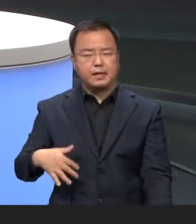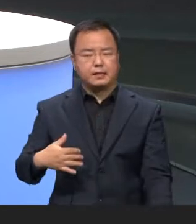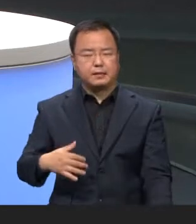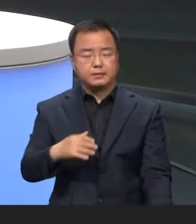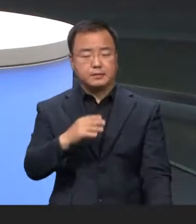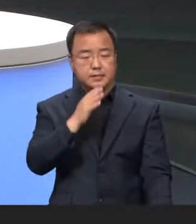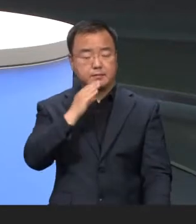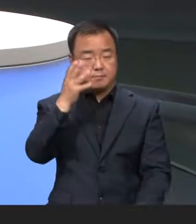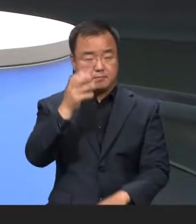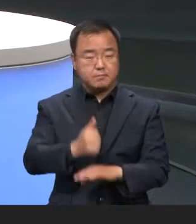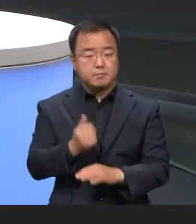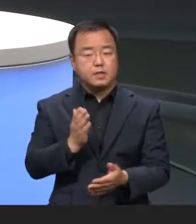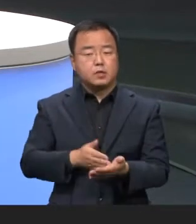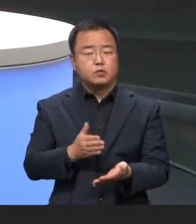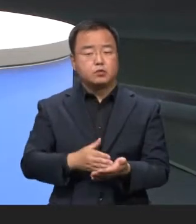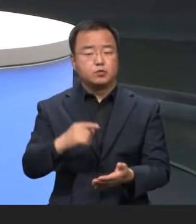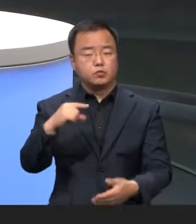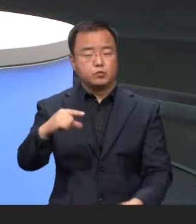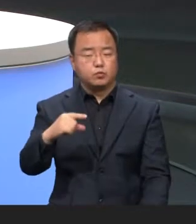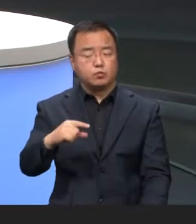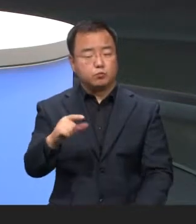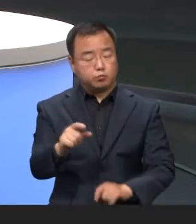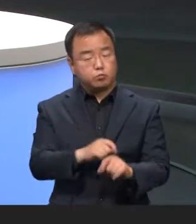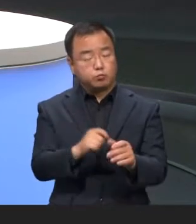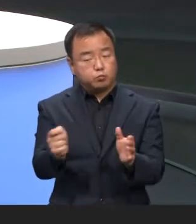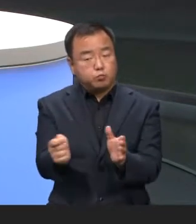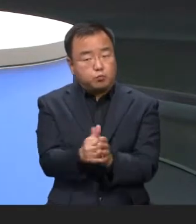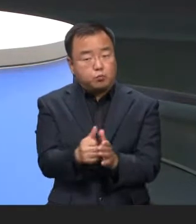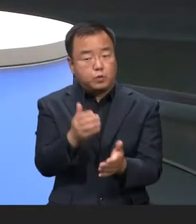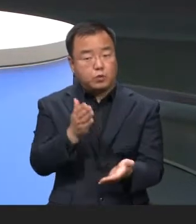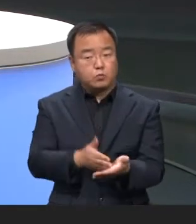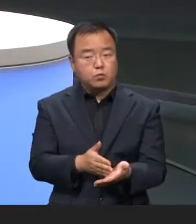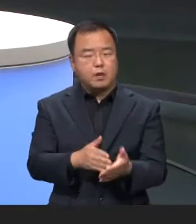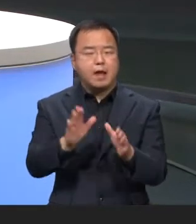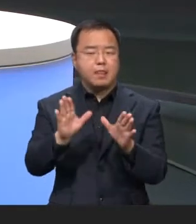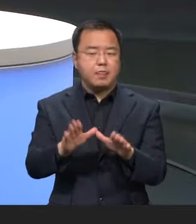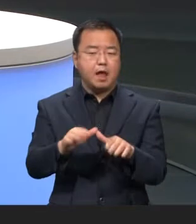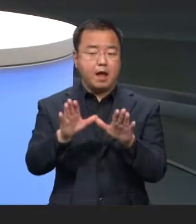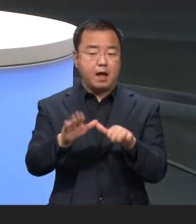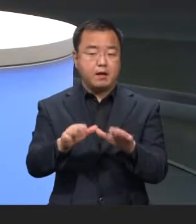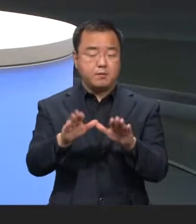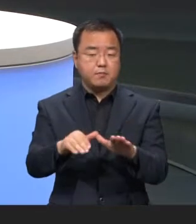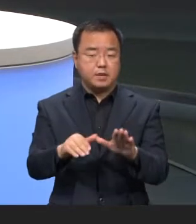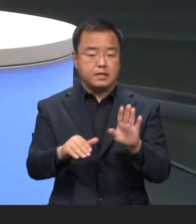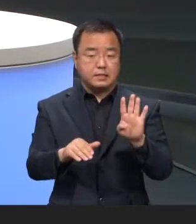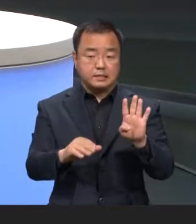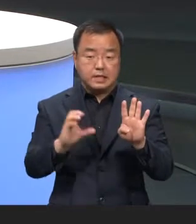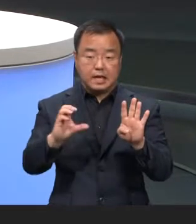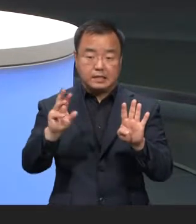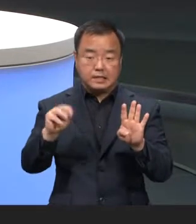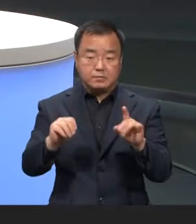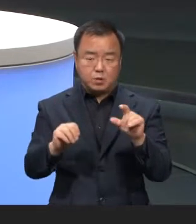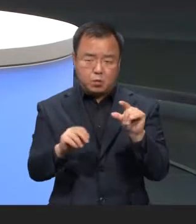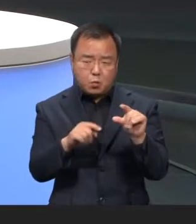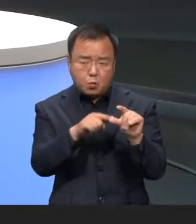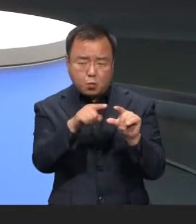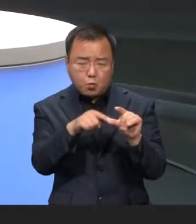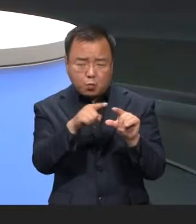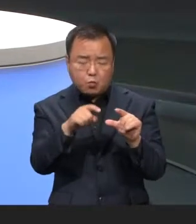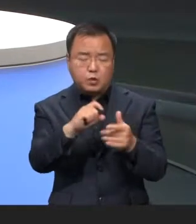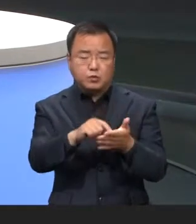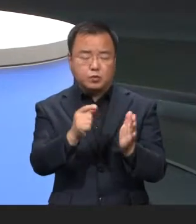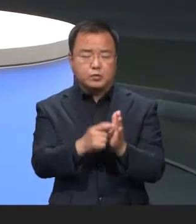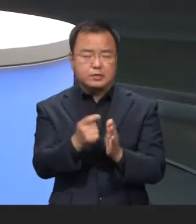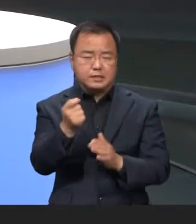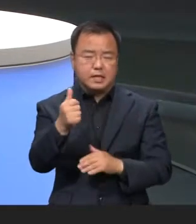자, 오늘 끝으로 이제 뉴스지를 살펴볼 텐데 독특한 소식이네요. 나비, 크기가 4cm가 안 되는데 이 정도 되는